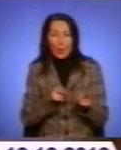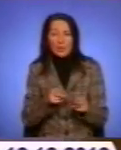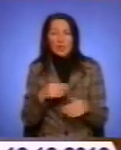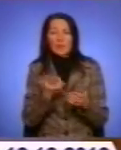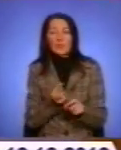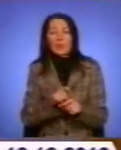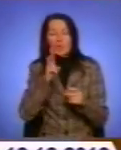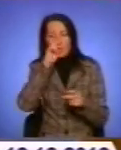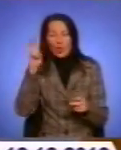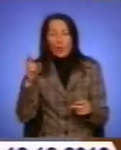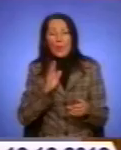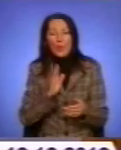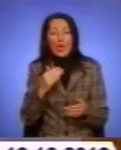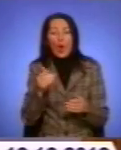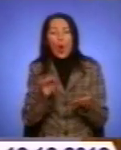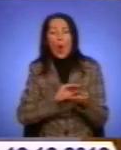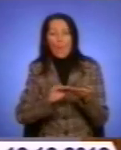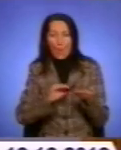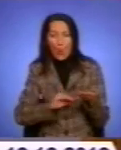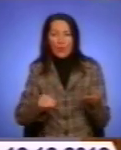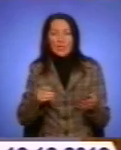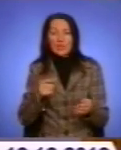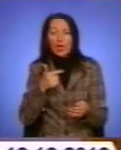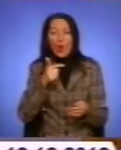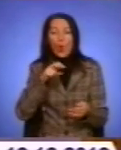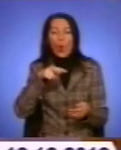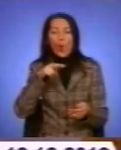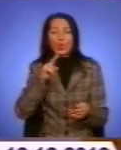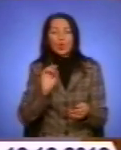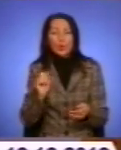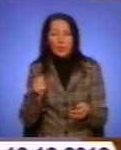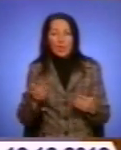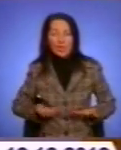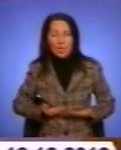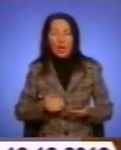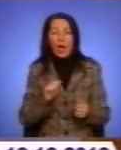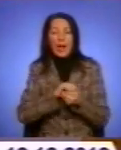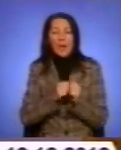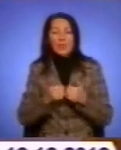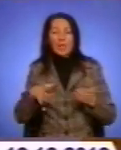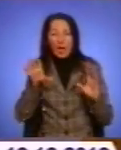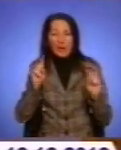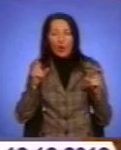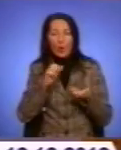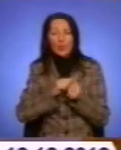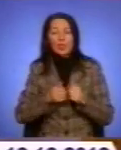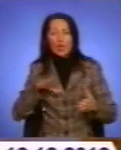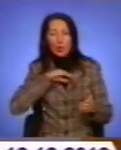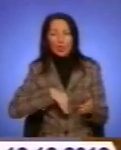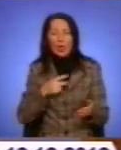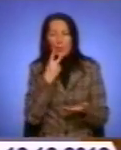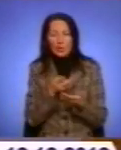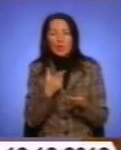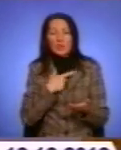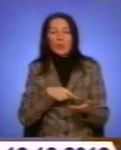романтична повість з гуцульського життя «Камінна душа». Проявив себе як талановитий історик, етнограф, театральний і громадсько-політичний